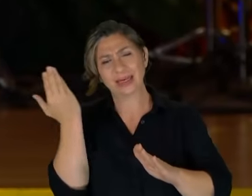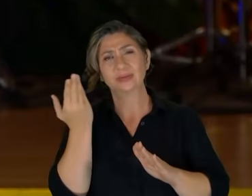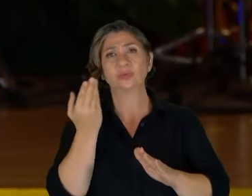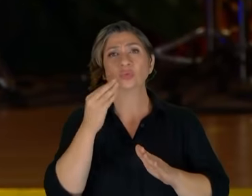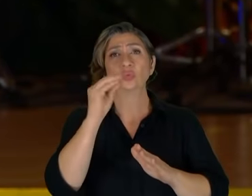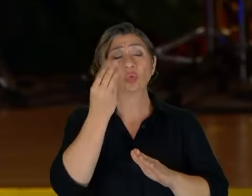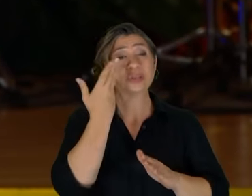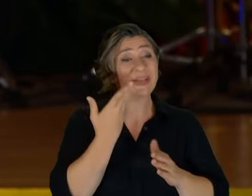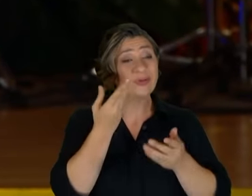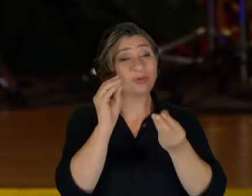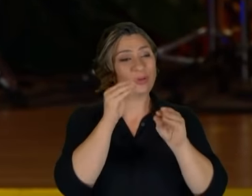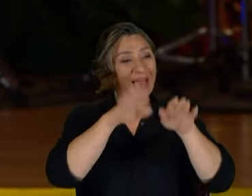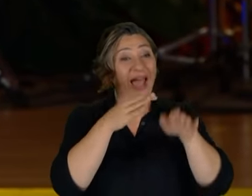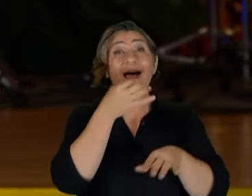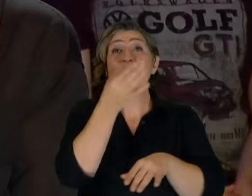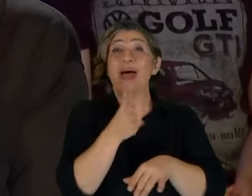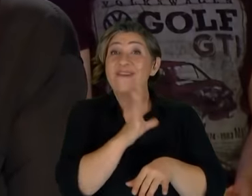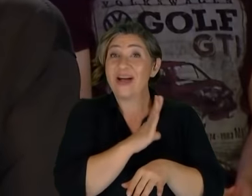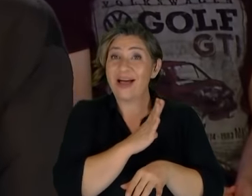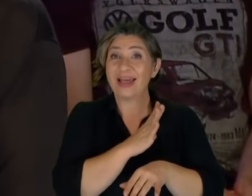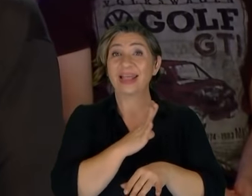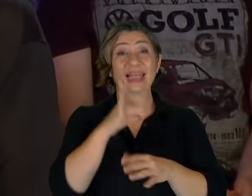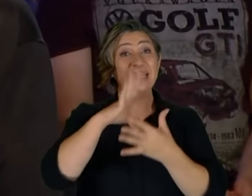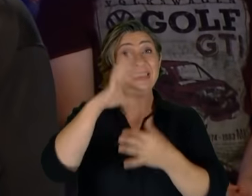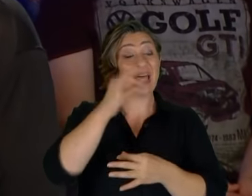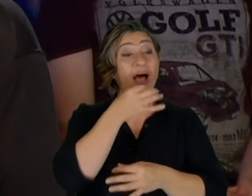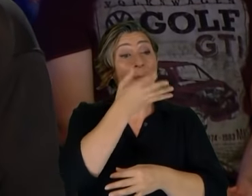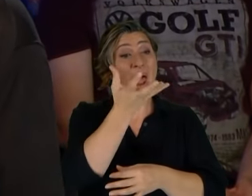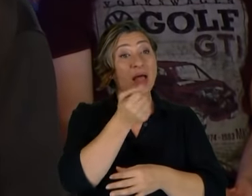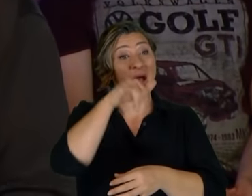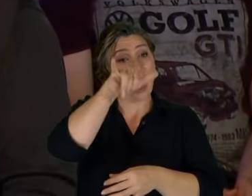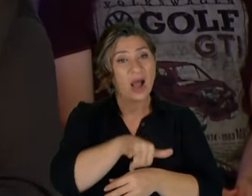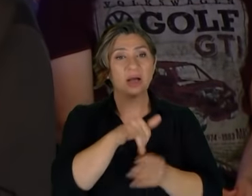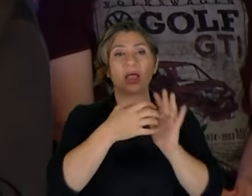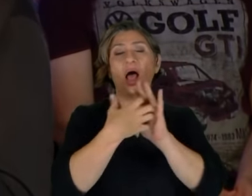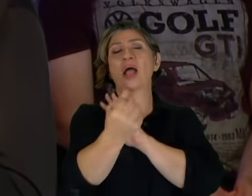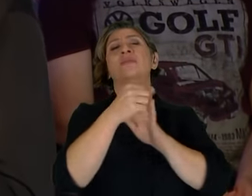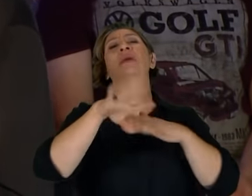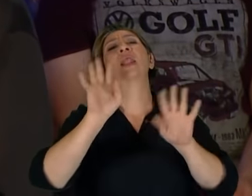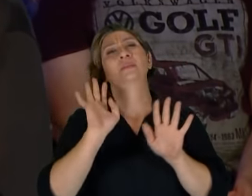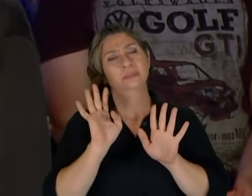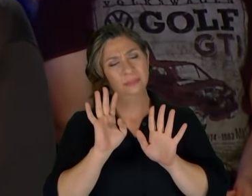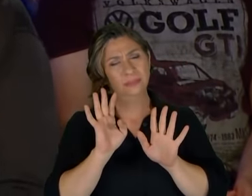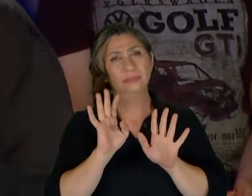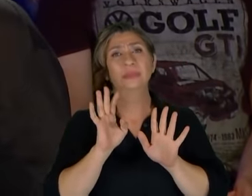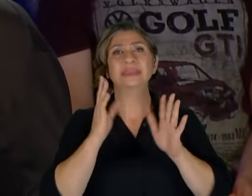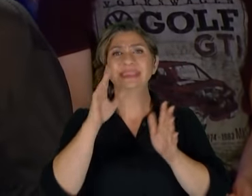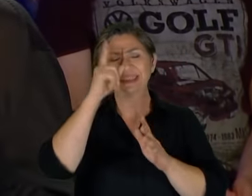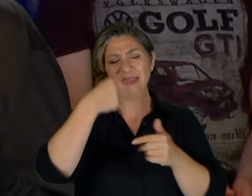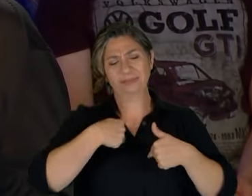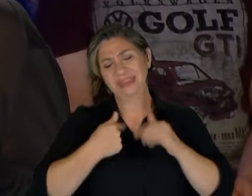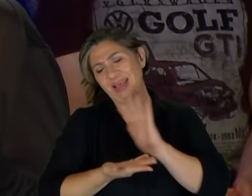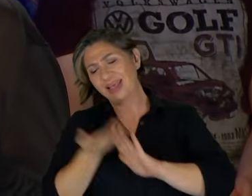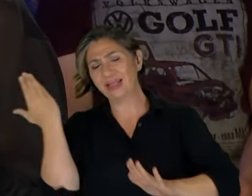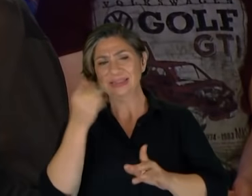da seyrediyor da çizgi film. Haberleri de izliyor insanlar. İnsanların haber alma özgürlüğünü elinden alıyorsun. Sadece